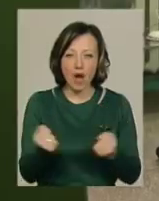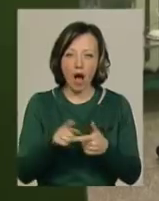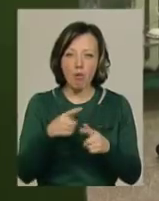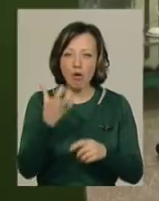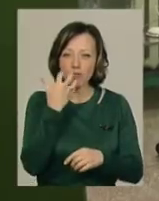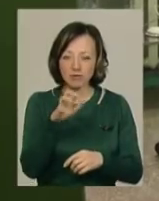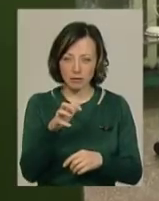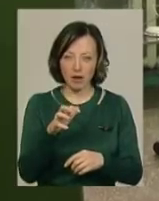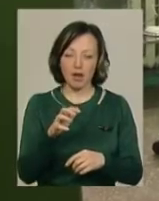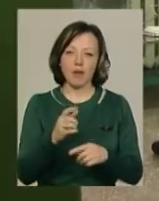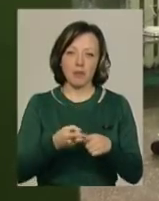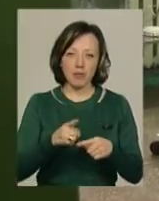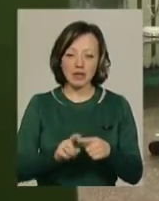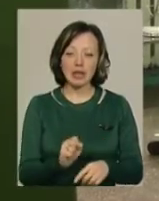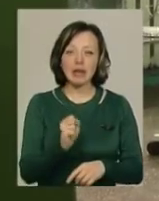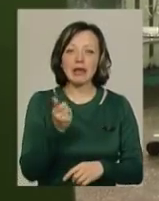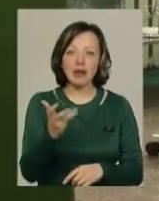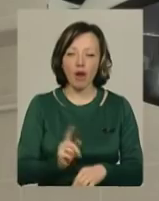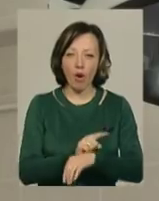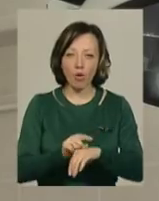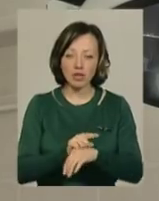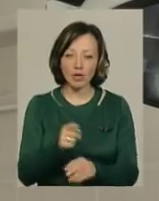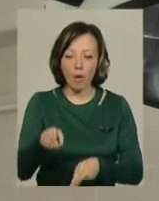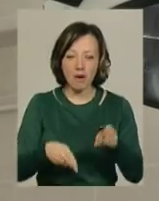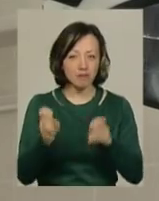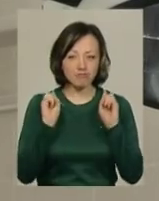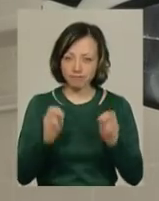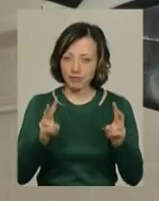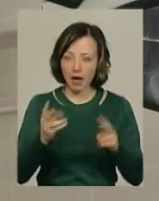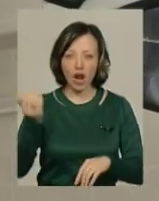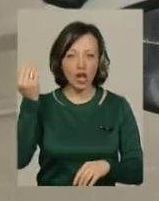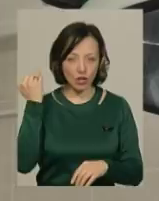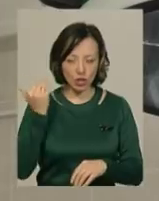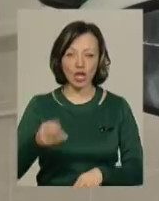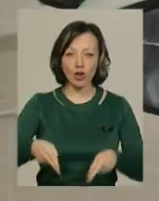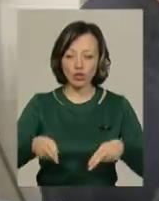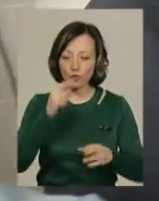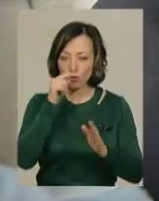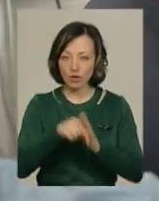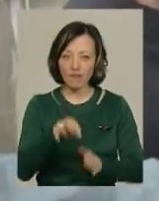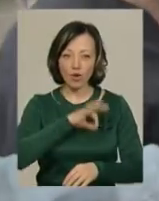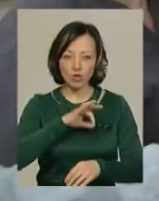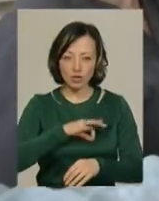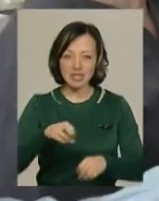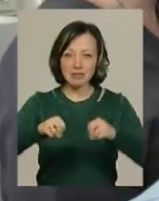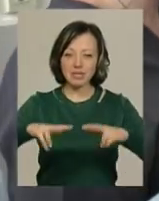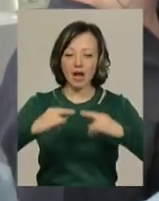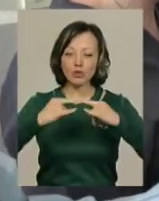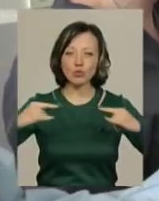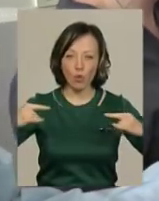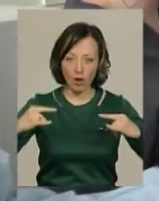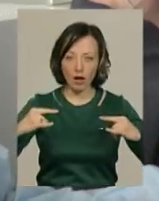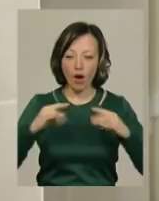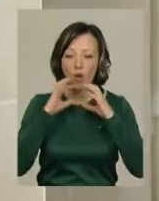перегріву, розповідає Ігор Погребняк. Кількагодинна операція для них небезпечна. Раніше для хірургічних втручань використовували спеціальний